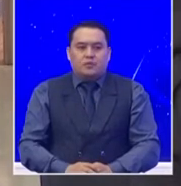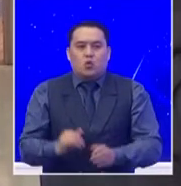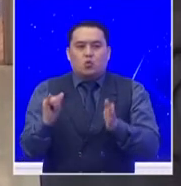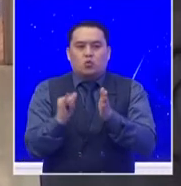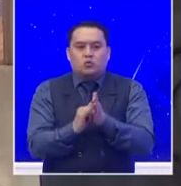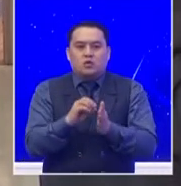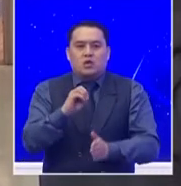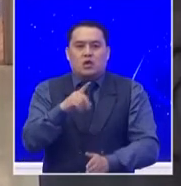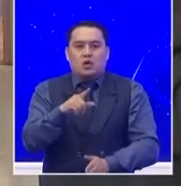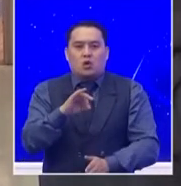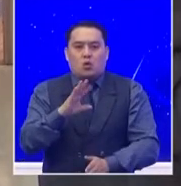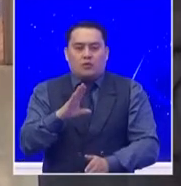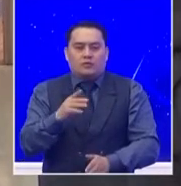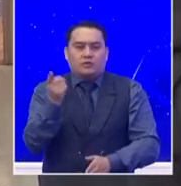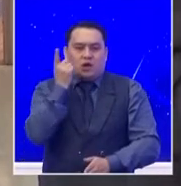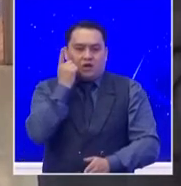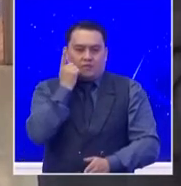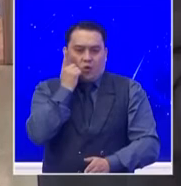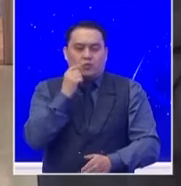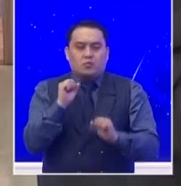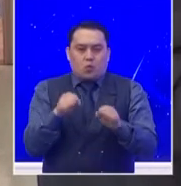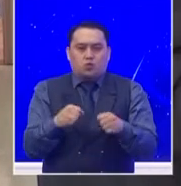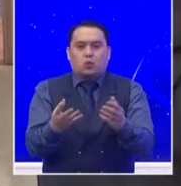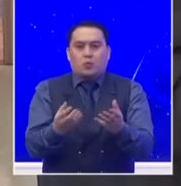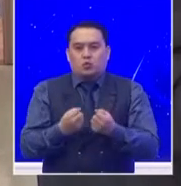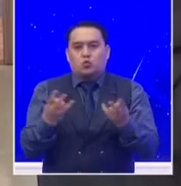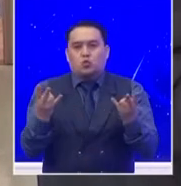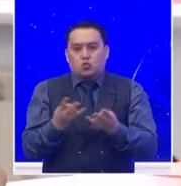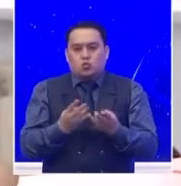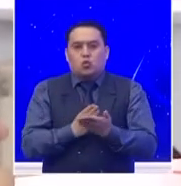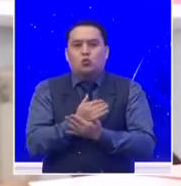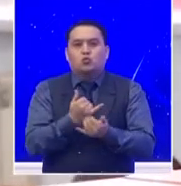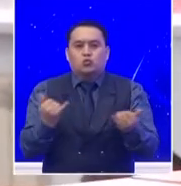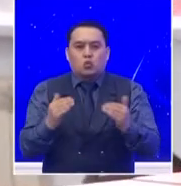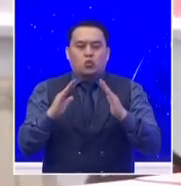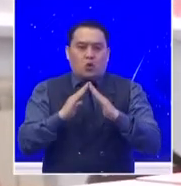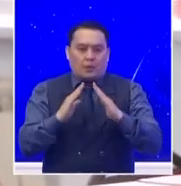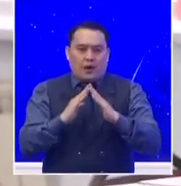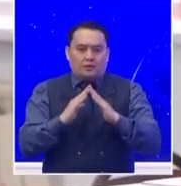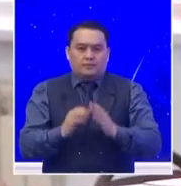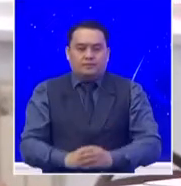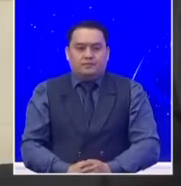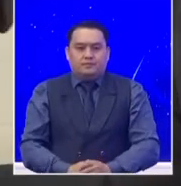Установив ЕГОВ приложение на свой сотовый телефон, вы сможете получить необходимую услугу, не выходя из дома.